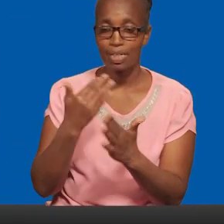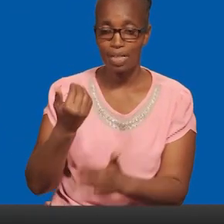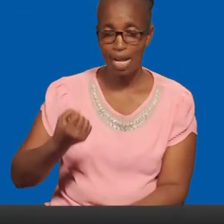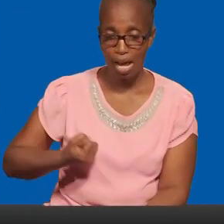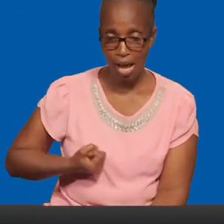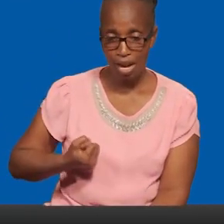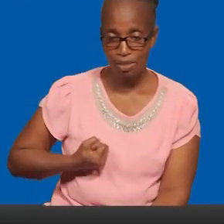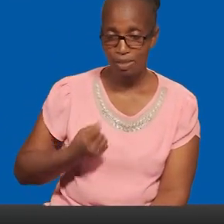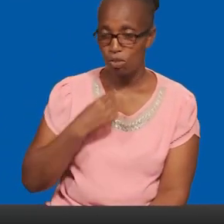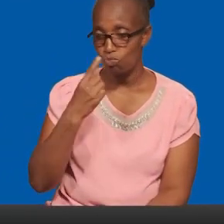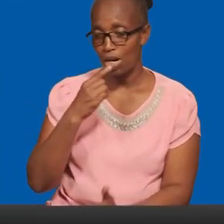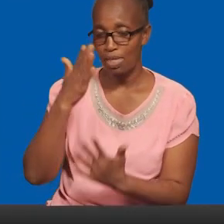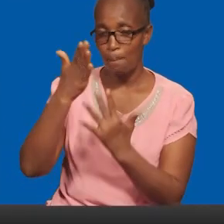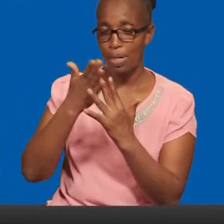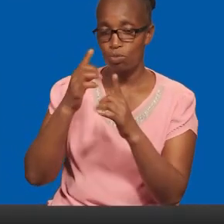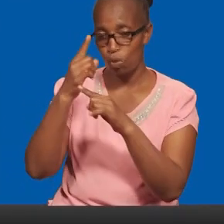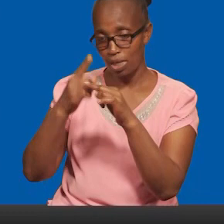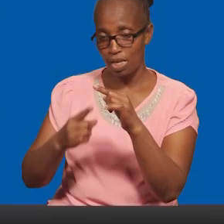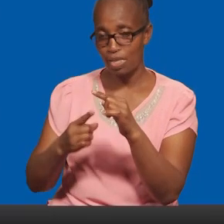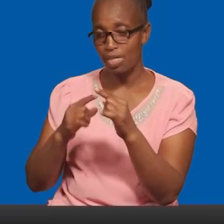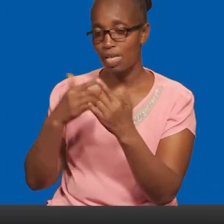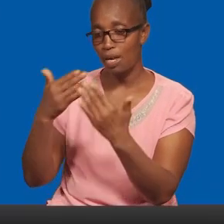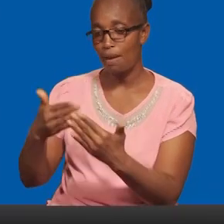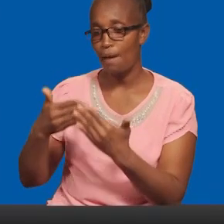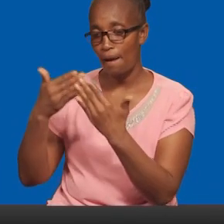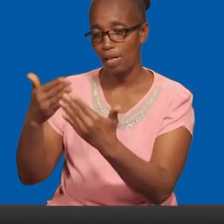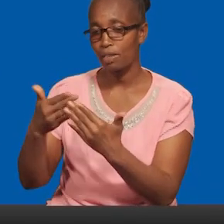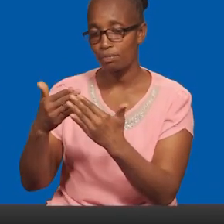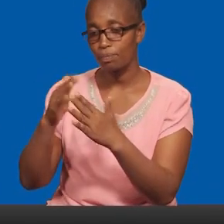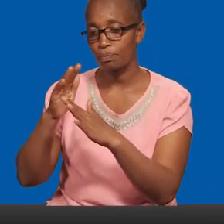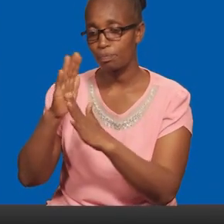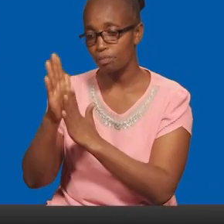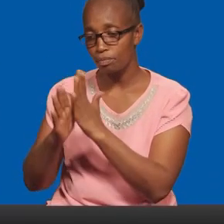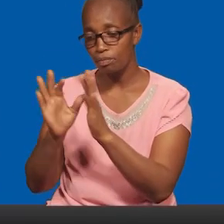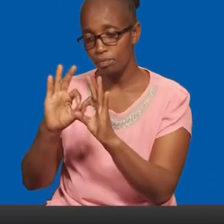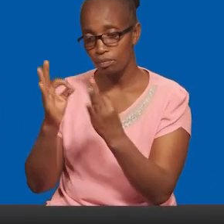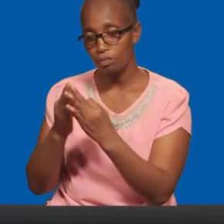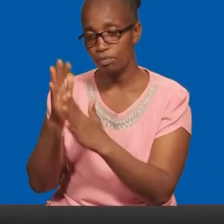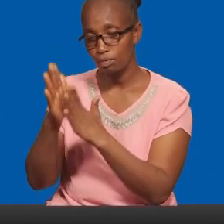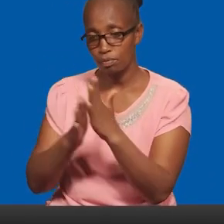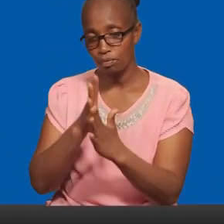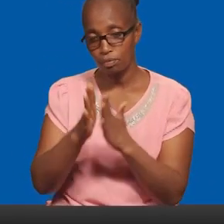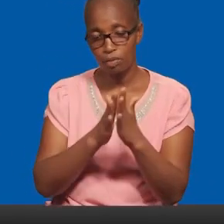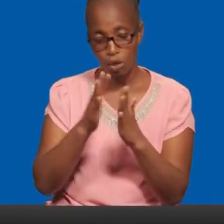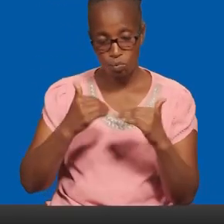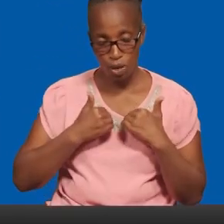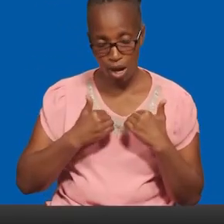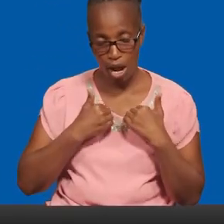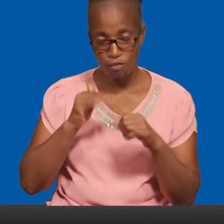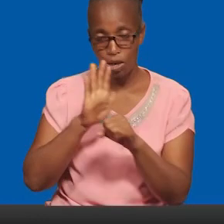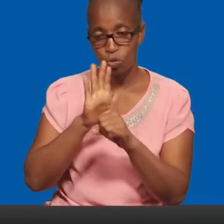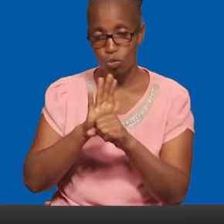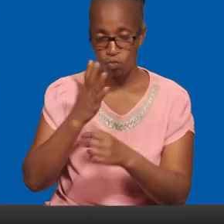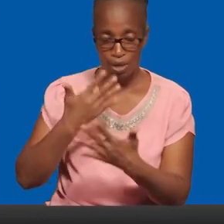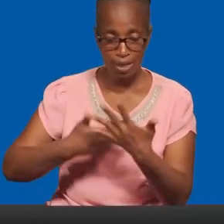hiyo inawashirikisha wasichana wa umri wa kadri katika kupokea huduma za mipango ya uzazi kati ya nyinginezo.